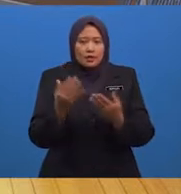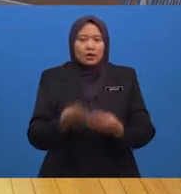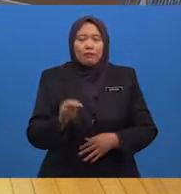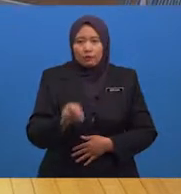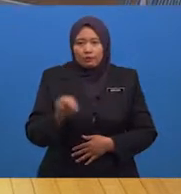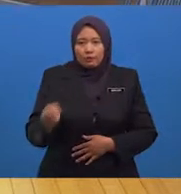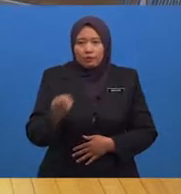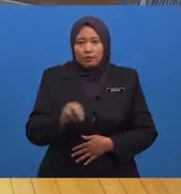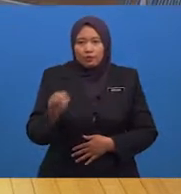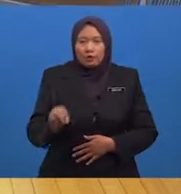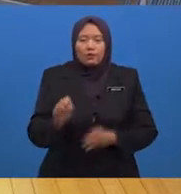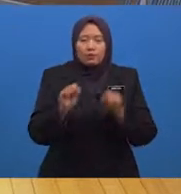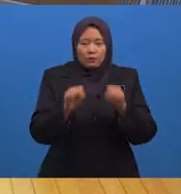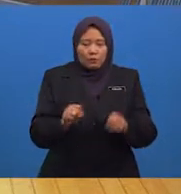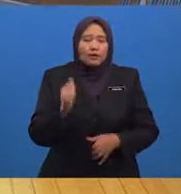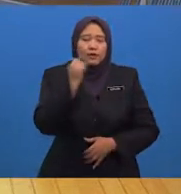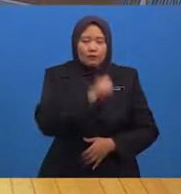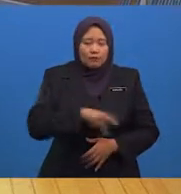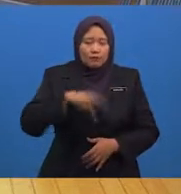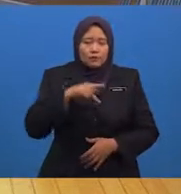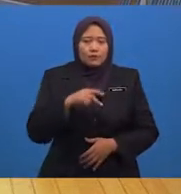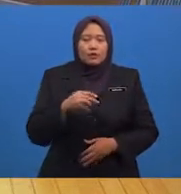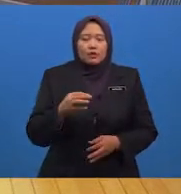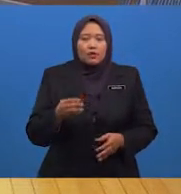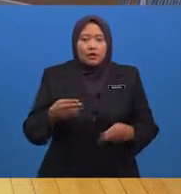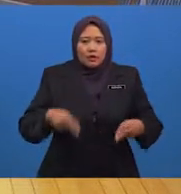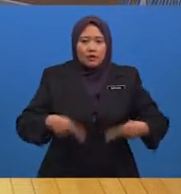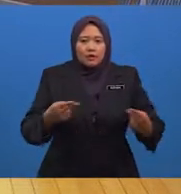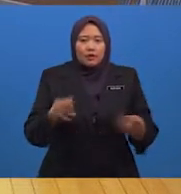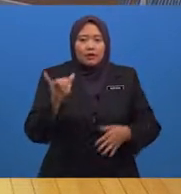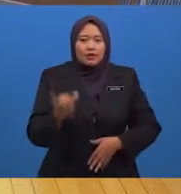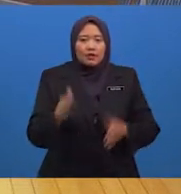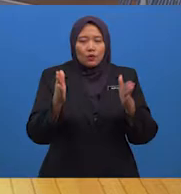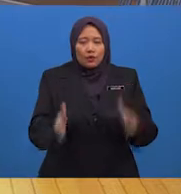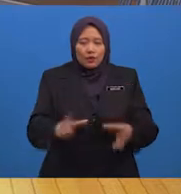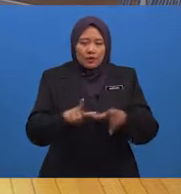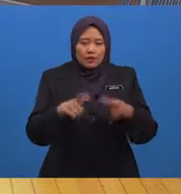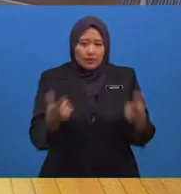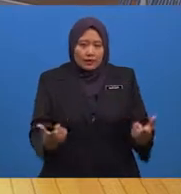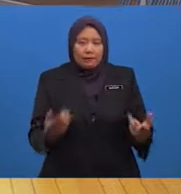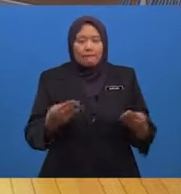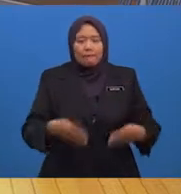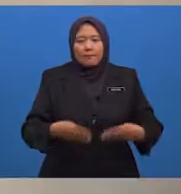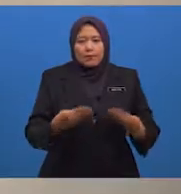pemberian hadiah oleh seseorang dan sentiasa berlaku baik sesama insan.